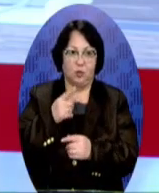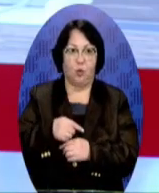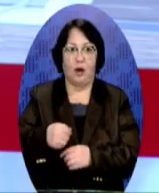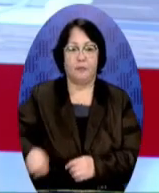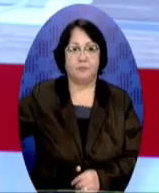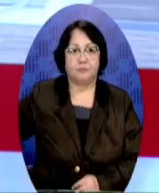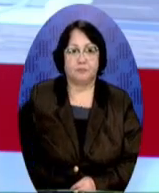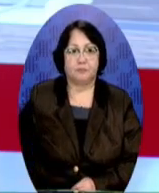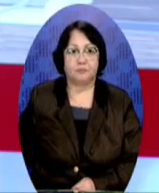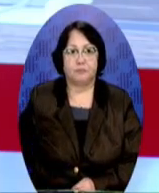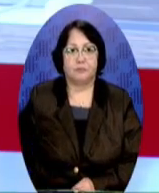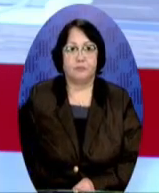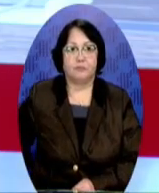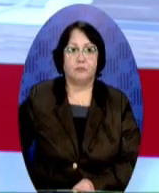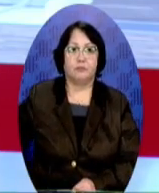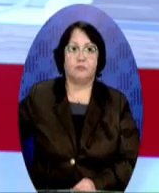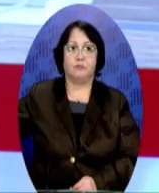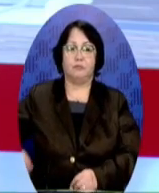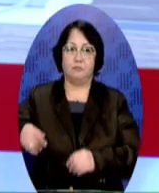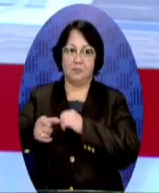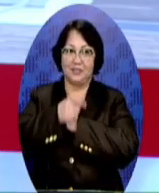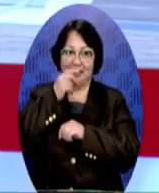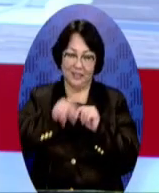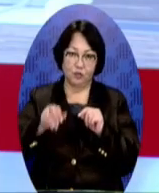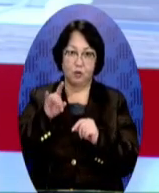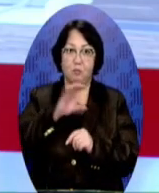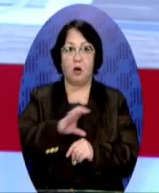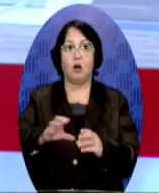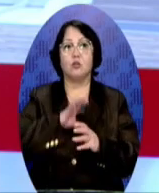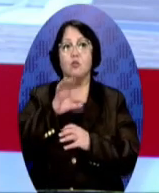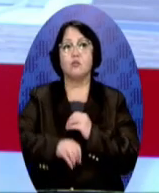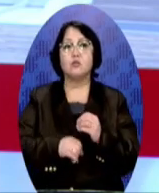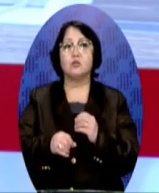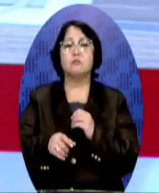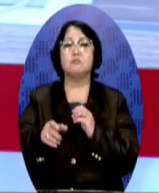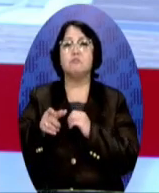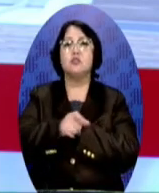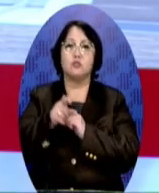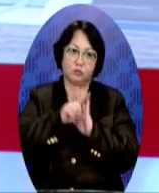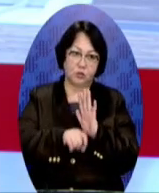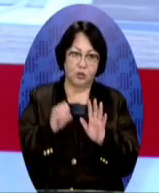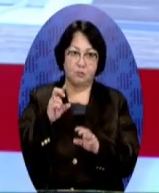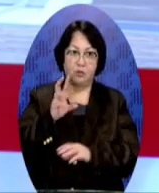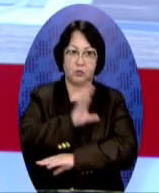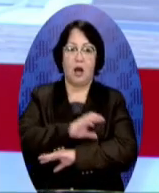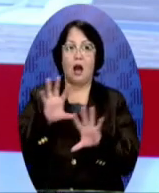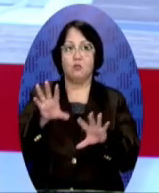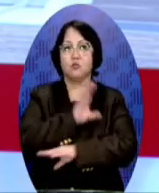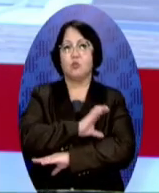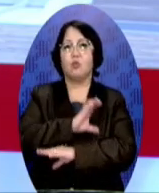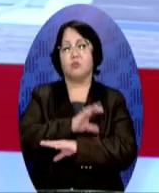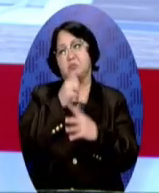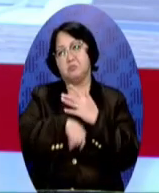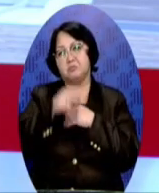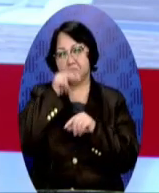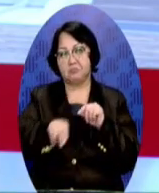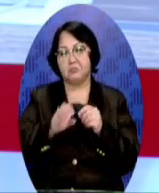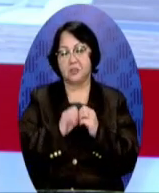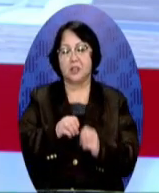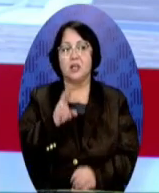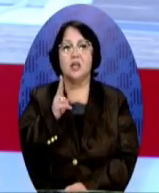Тэгэхээр мэрэгжлийн хяналтын ерөнхий газраас олон улсын хөтөлбөрийн сургалттай ерөнхий боловсролын 10 сургуулийн сургалтын чанарт шалгалт хийсэн байна. Шалгалтаар